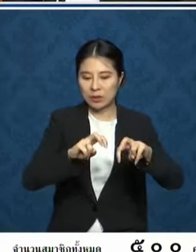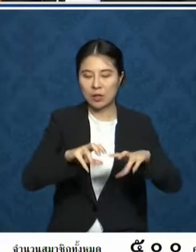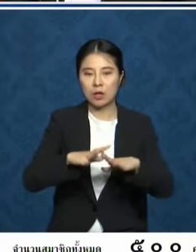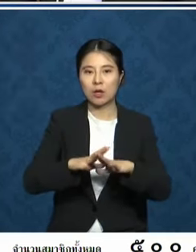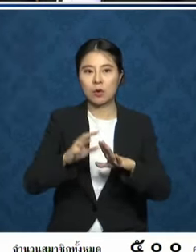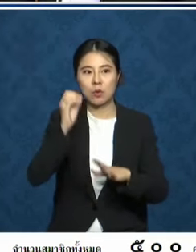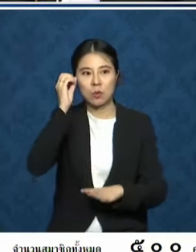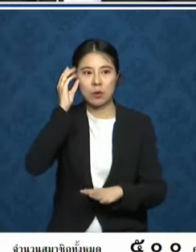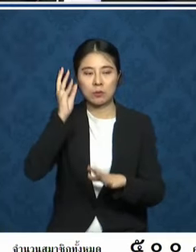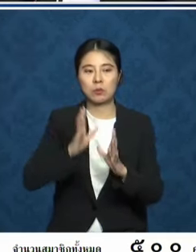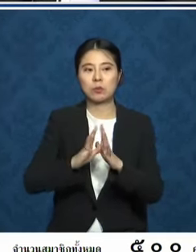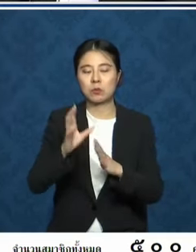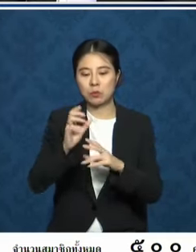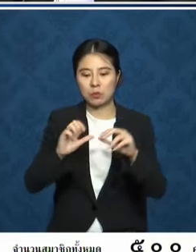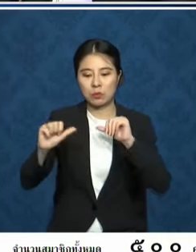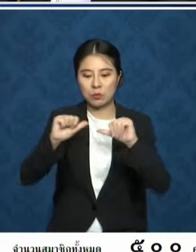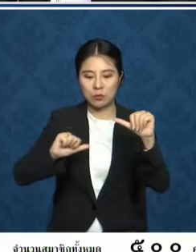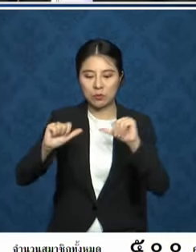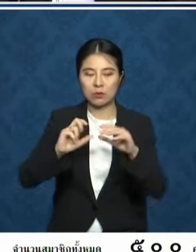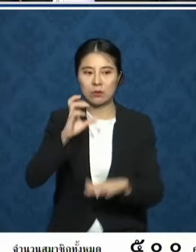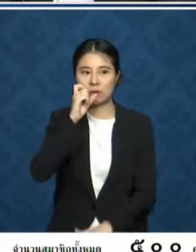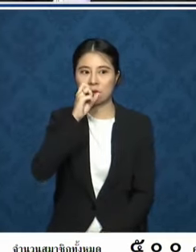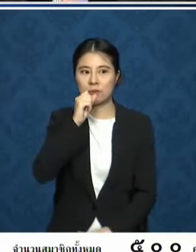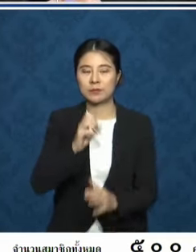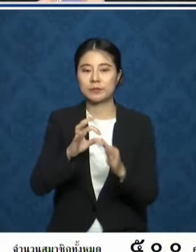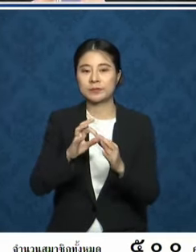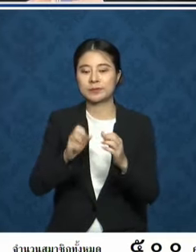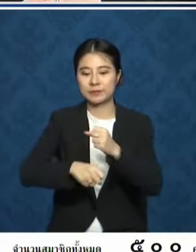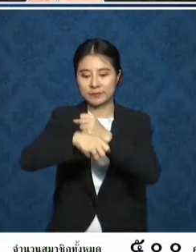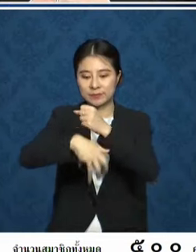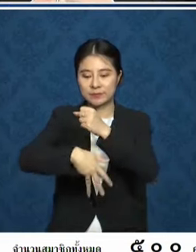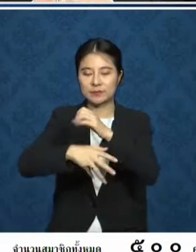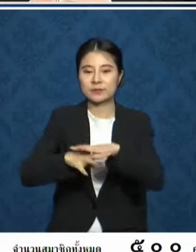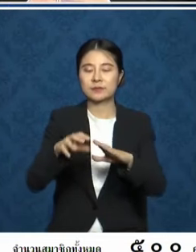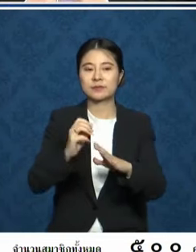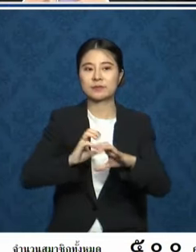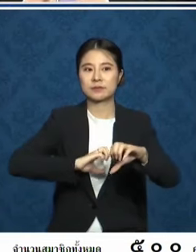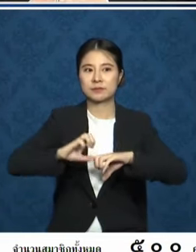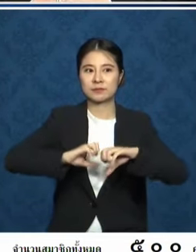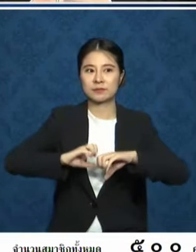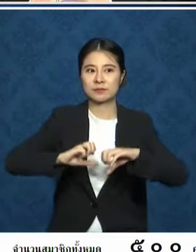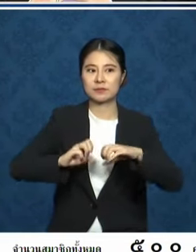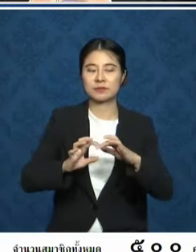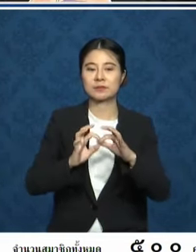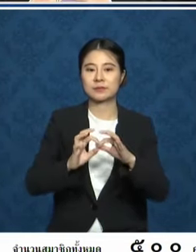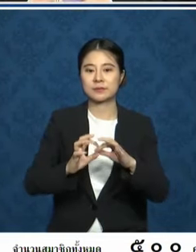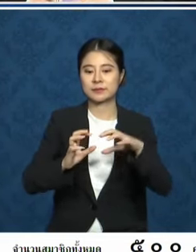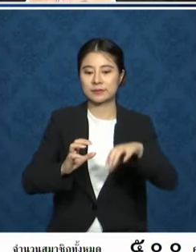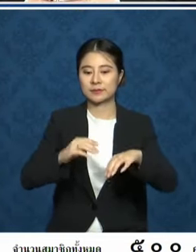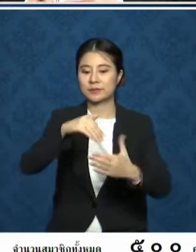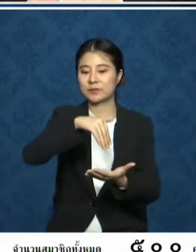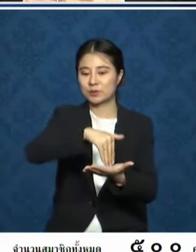ครงสรางการบริหาร สวทช.ÿตั้งสูนย์แ่งชาติตาม